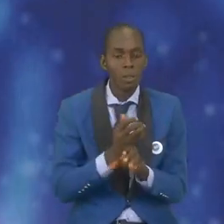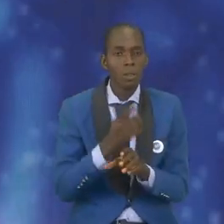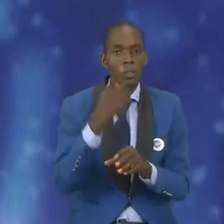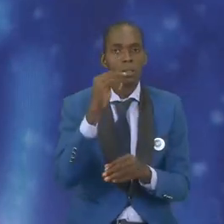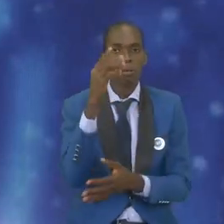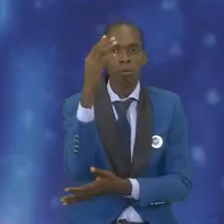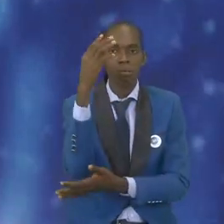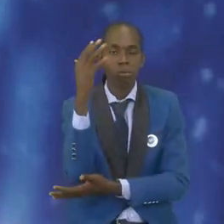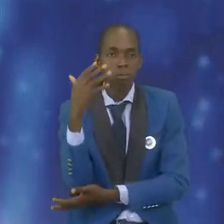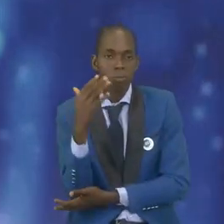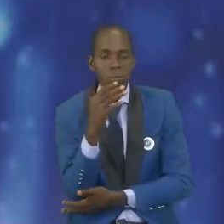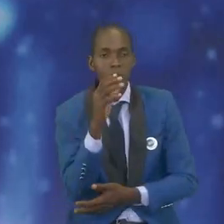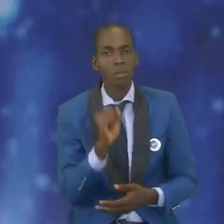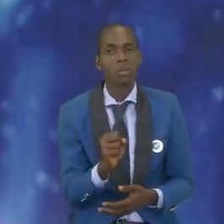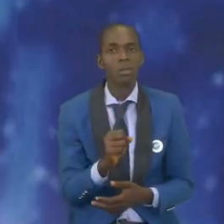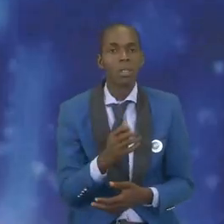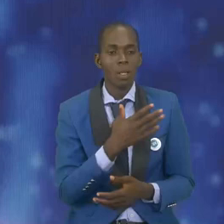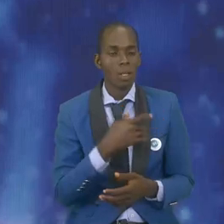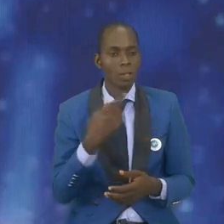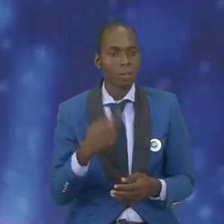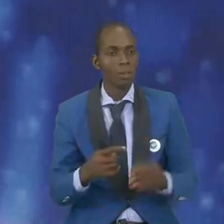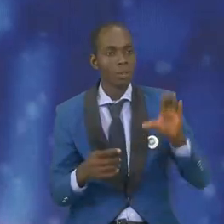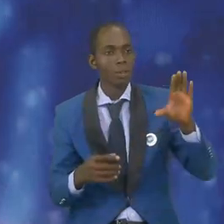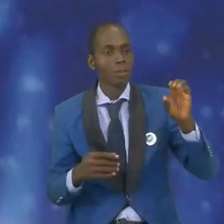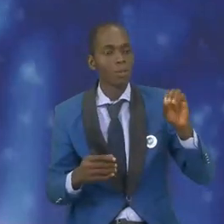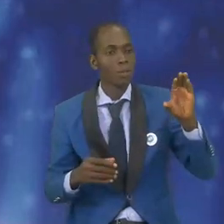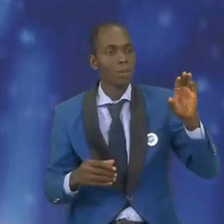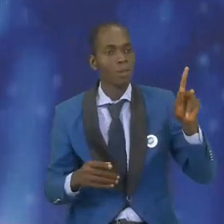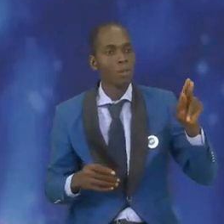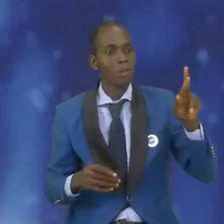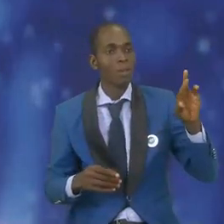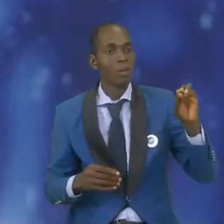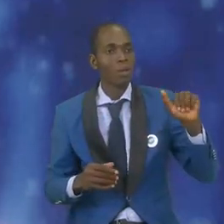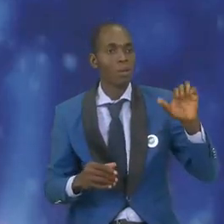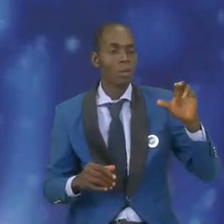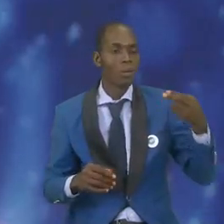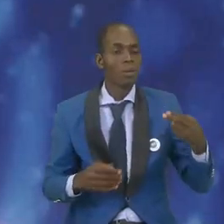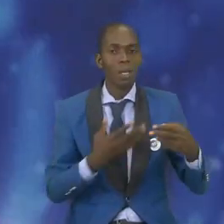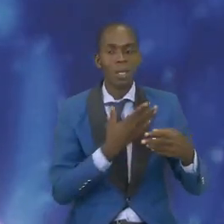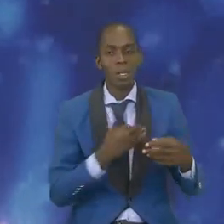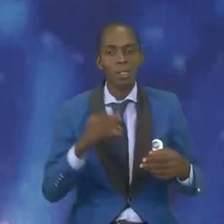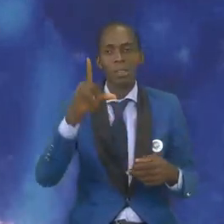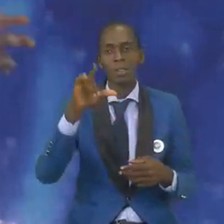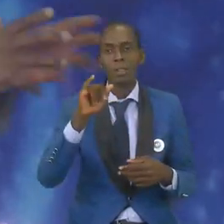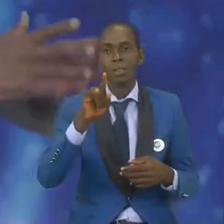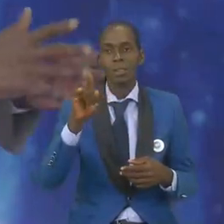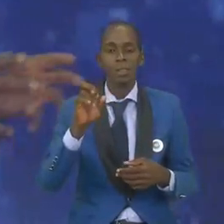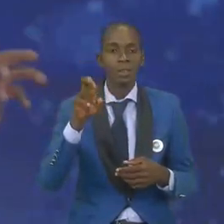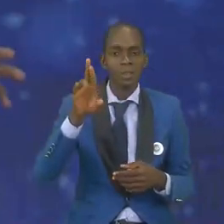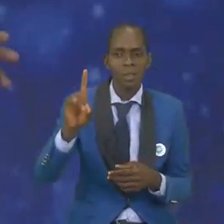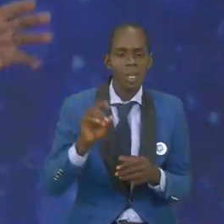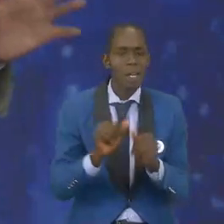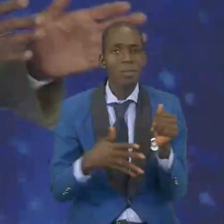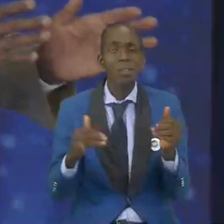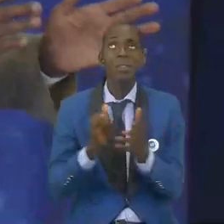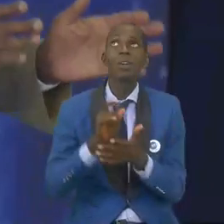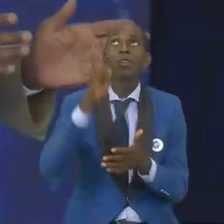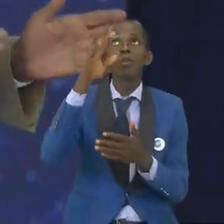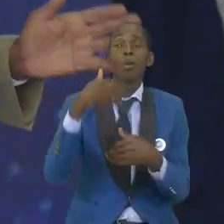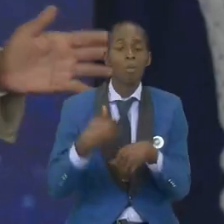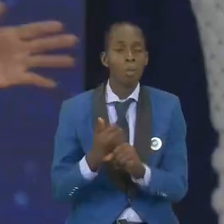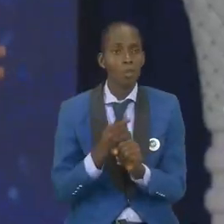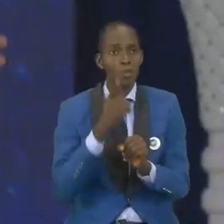que Dieu a créé, les feuilles et les racines, les cancrelats, les